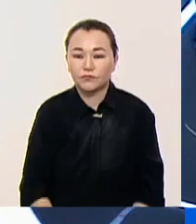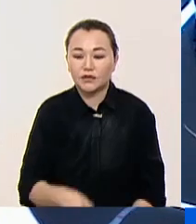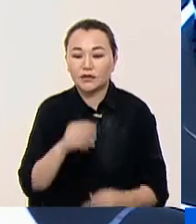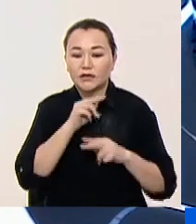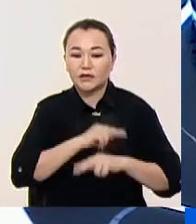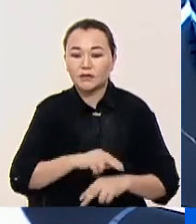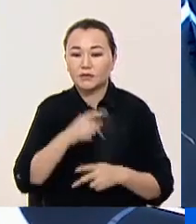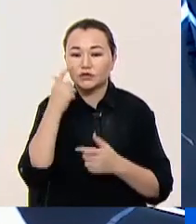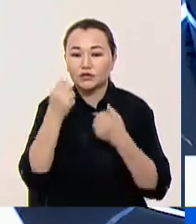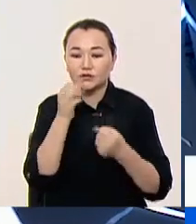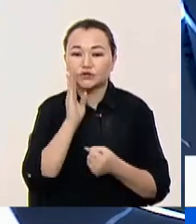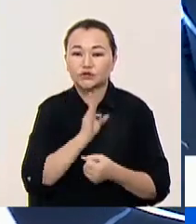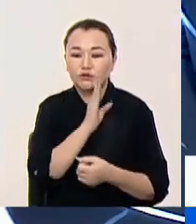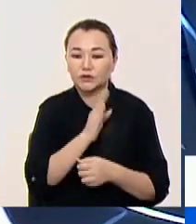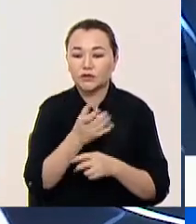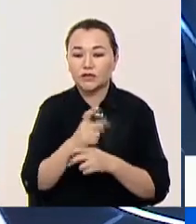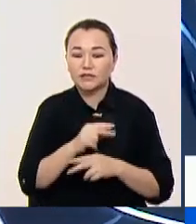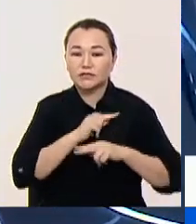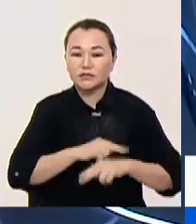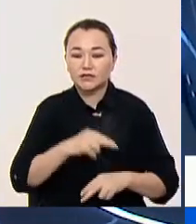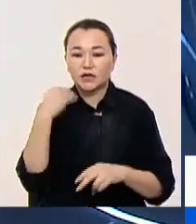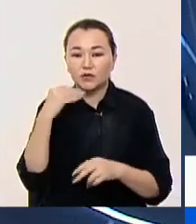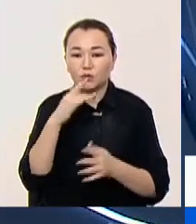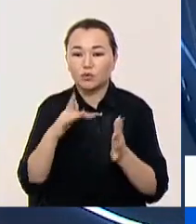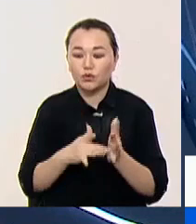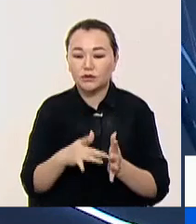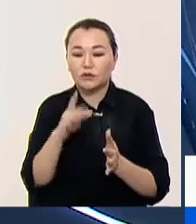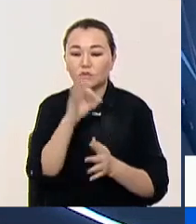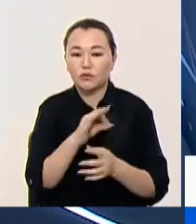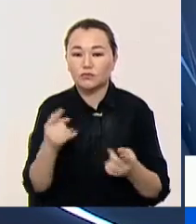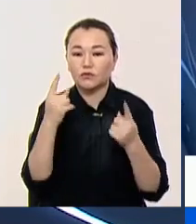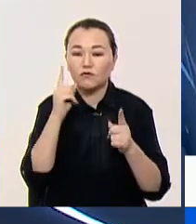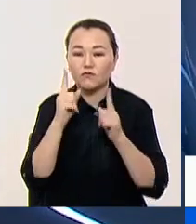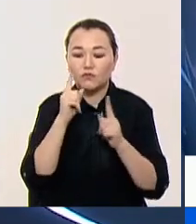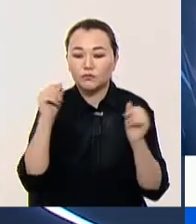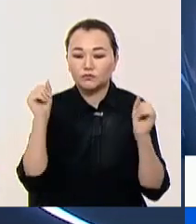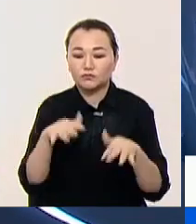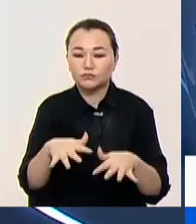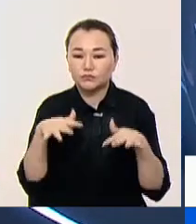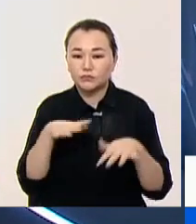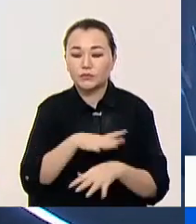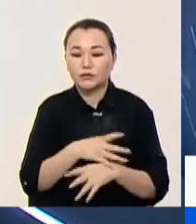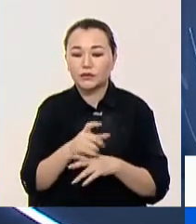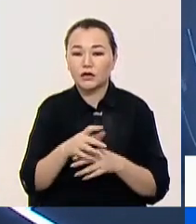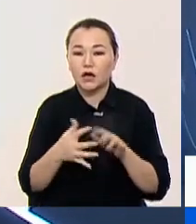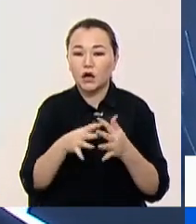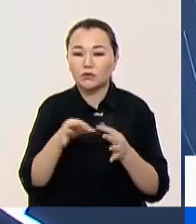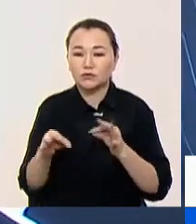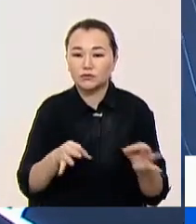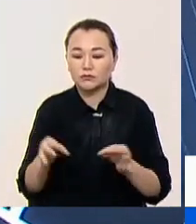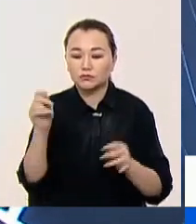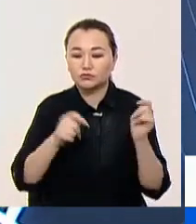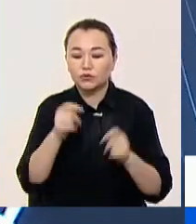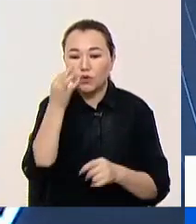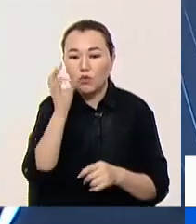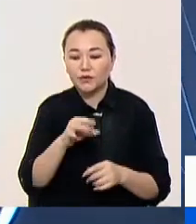Еңбегі жанған арулар. Ақтөбеде әскер әйелдердің басын қосқан ауқымды халықаралық форум өтті. Ауыл аймақтан жиналған қыз-келіншектерге